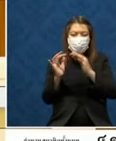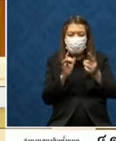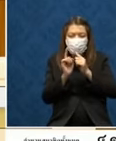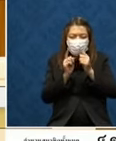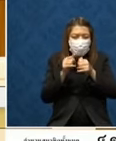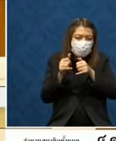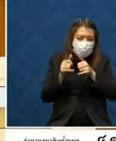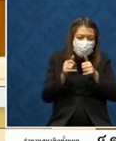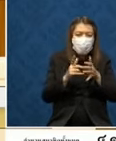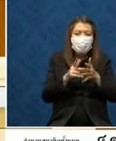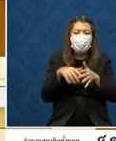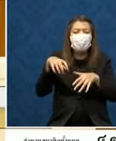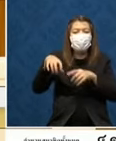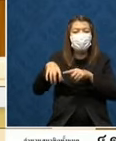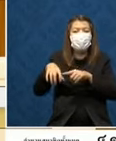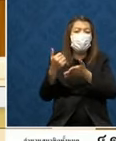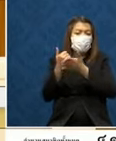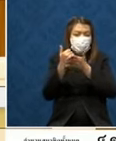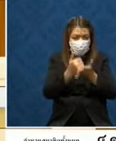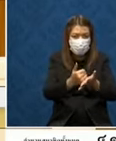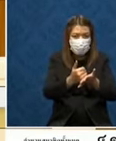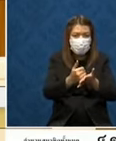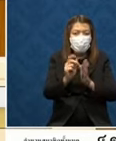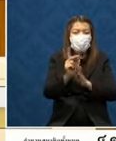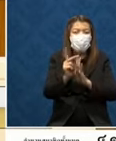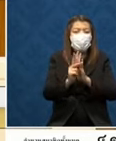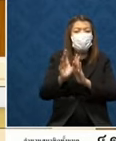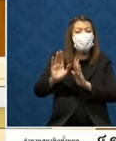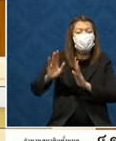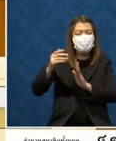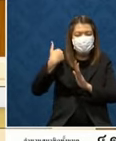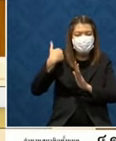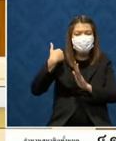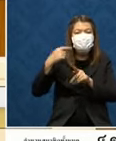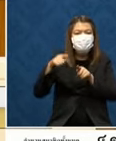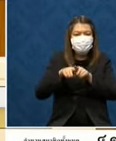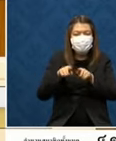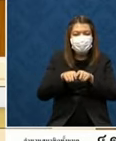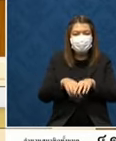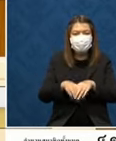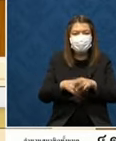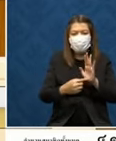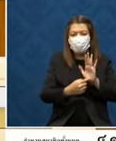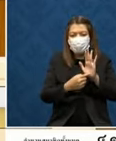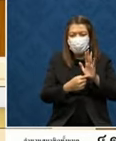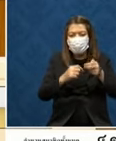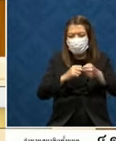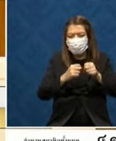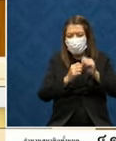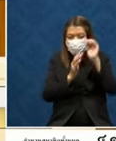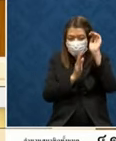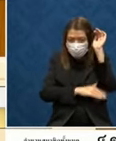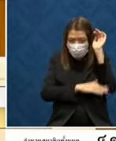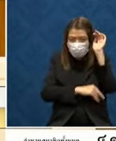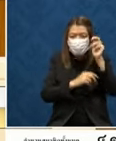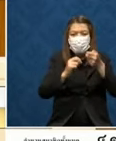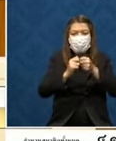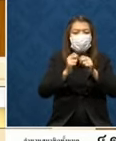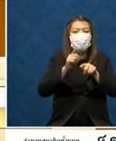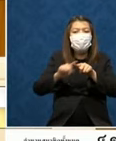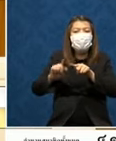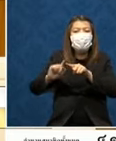ชิดมันก็มีหน่วยงานอย่างนี้ขึ้นมาและมีกฎหมายของเขาขึ้นมาเหมือนกันนะครับเช่นในกรณีที่มีปัญหาภาคใต้มีปัญหาที่โน่นที่